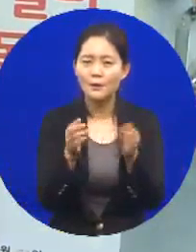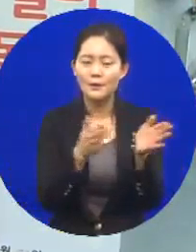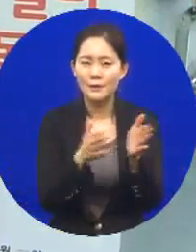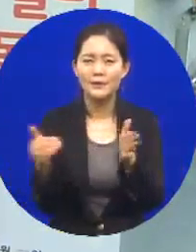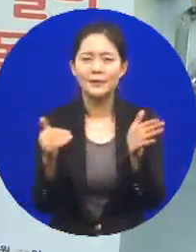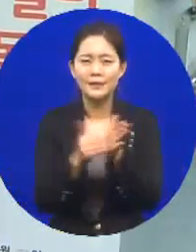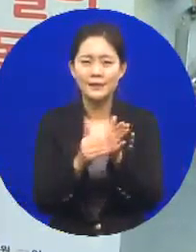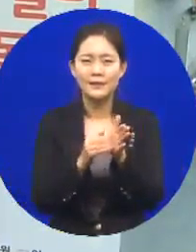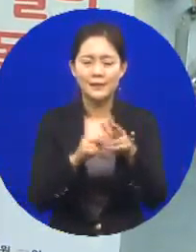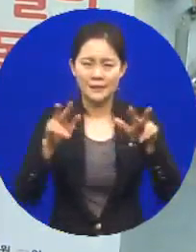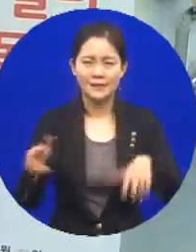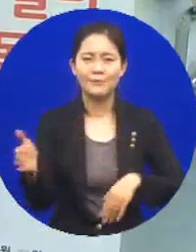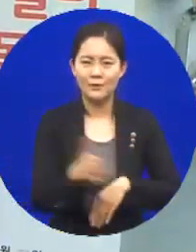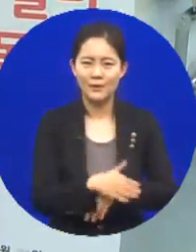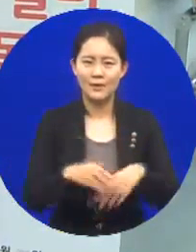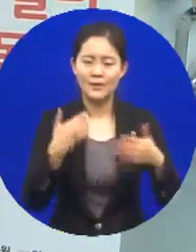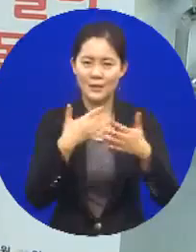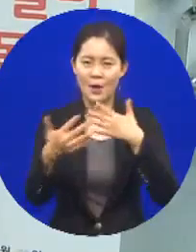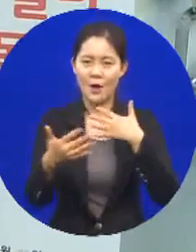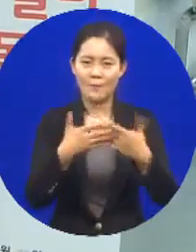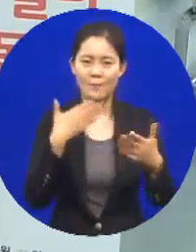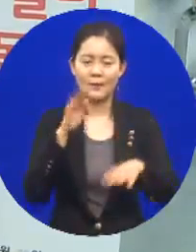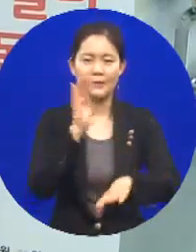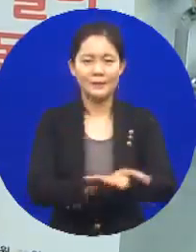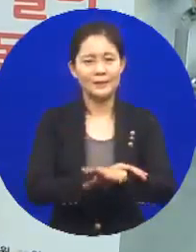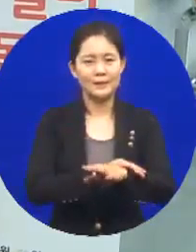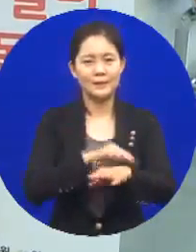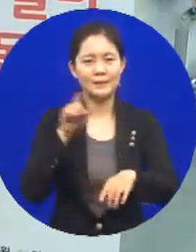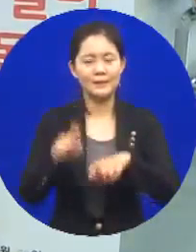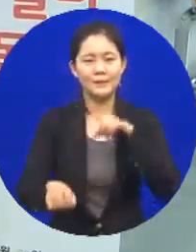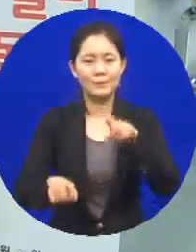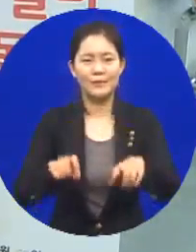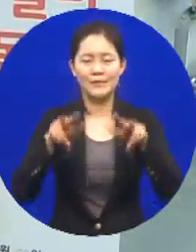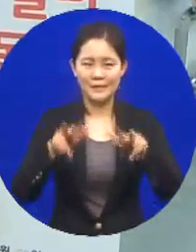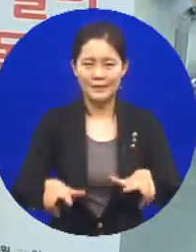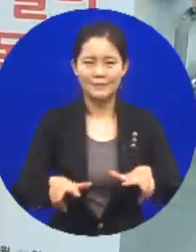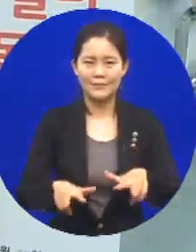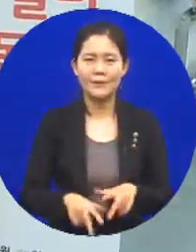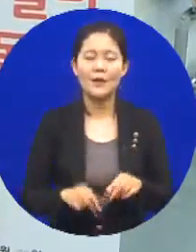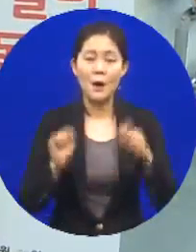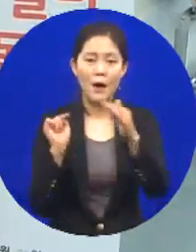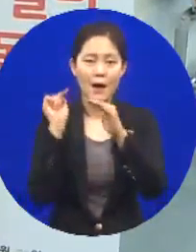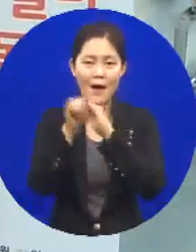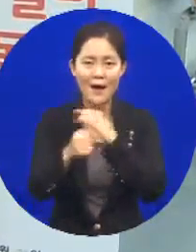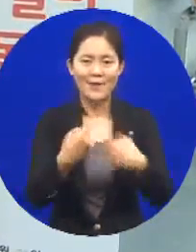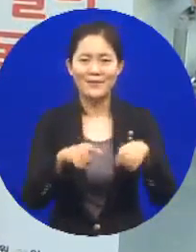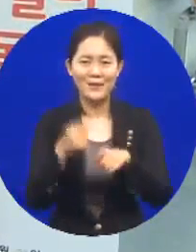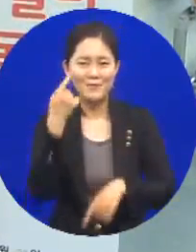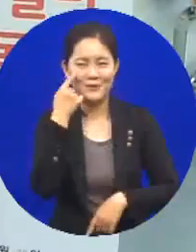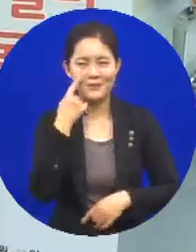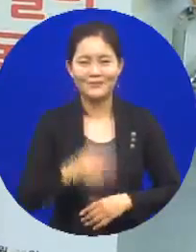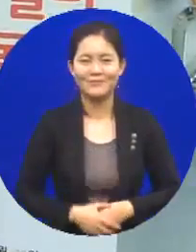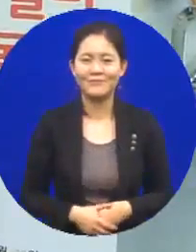수업이 진행되는데요. 지금부터는 실전에 필요한 실습이 진행이 된다고 합니다. 지금부터 그 열띤 현장 속으로 저와